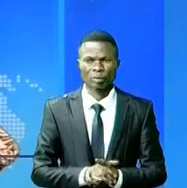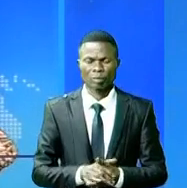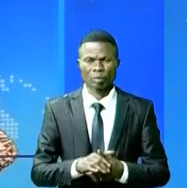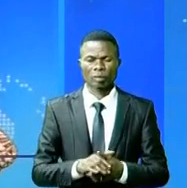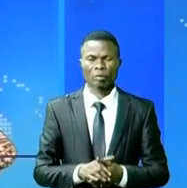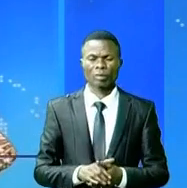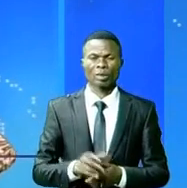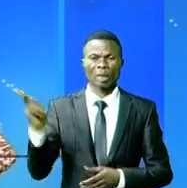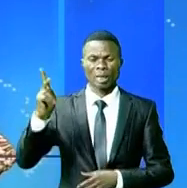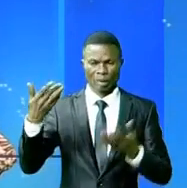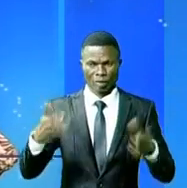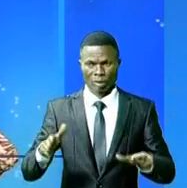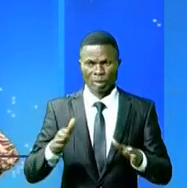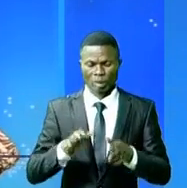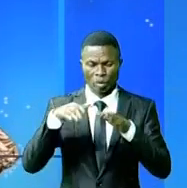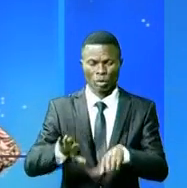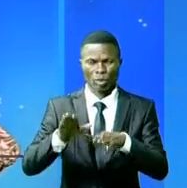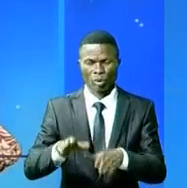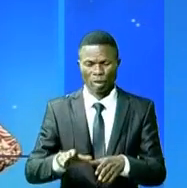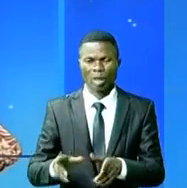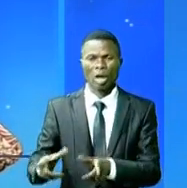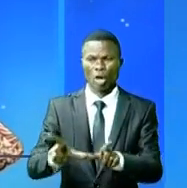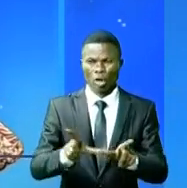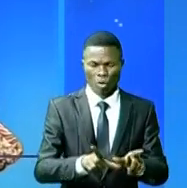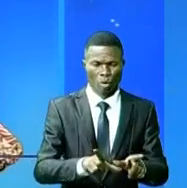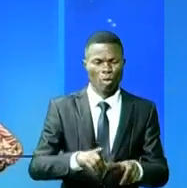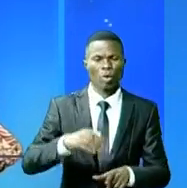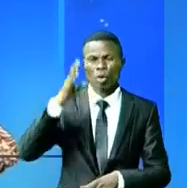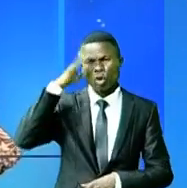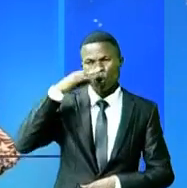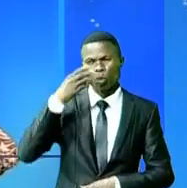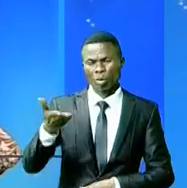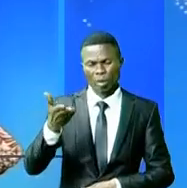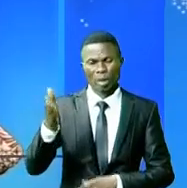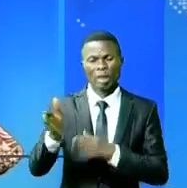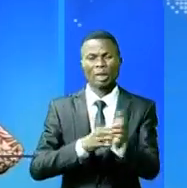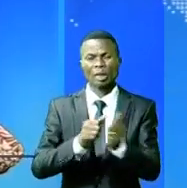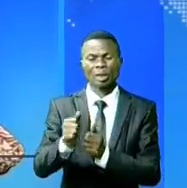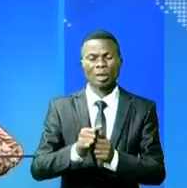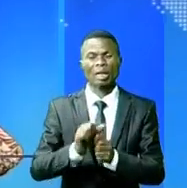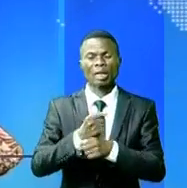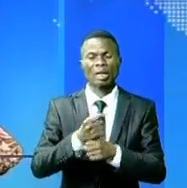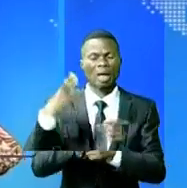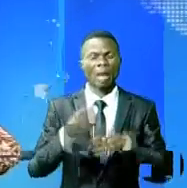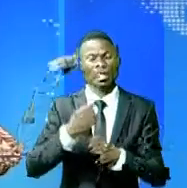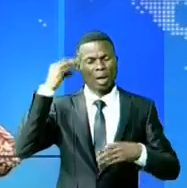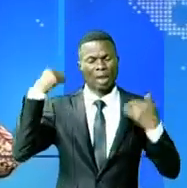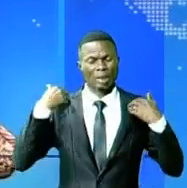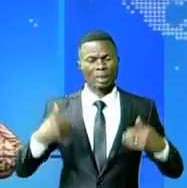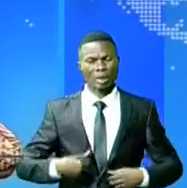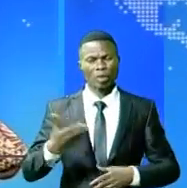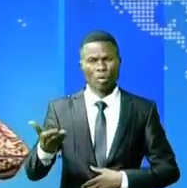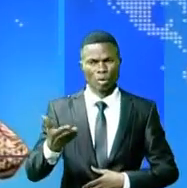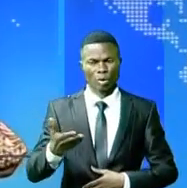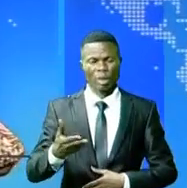Après le Kasaï, les rivières de la province de Lualaba sont aussi polluées et risquent de provoquer de maladies dermatologiques à la population.